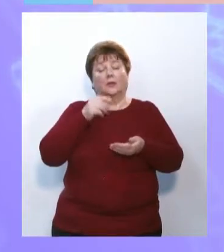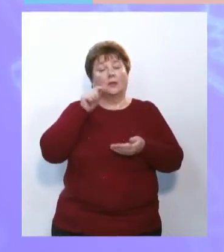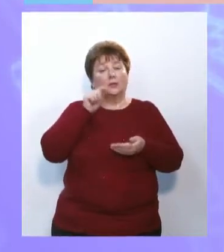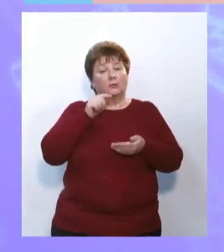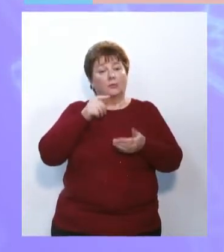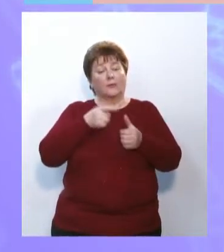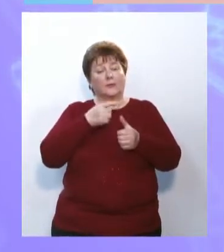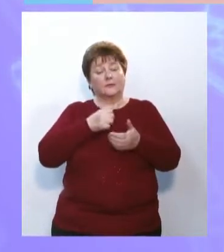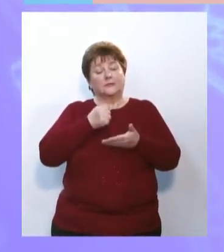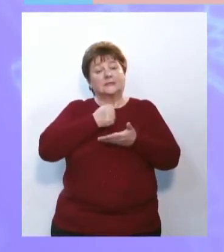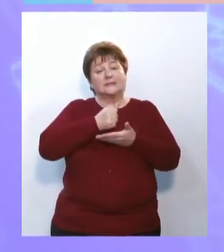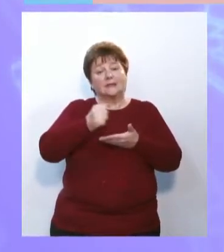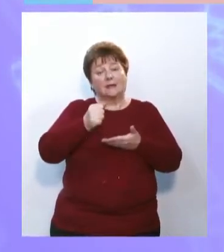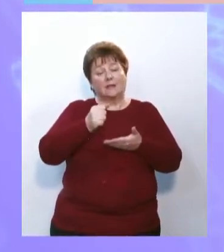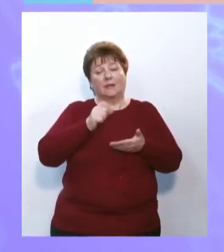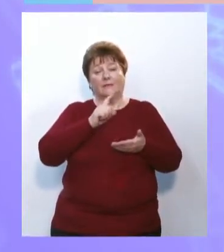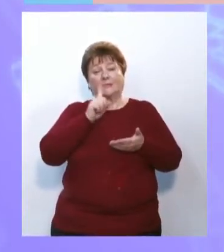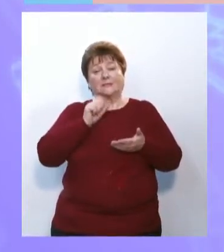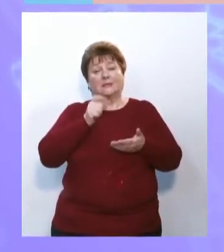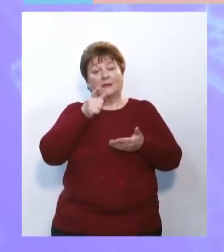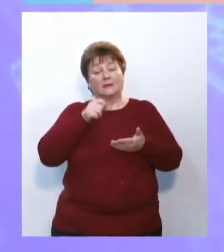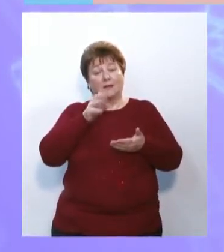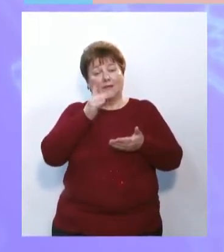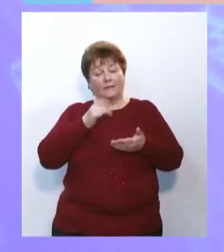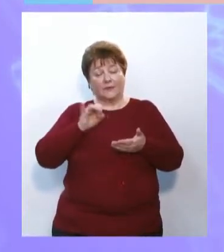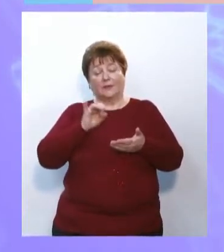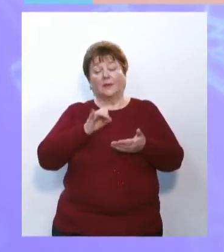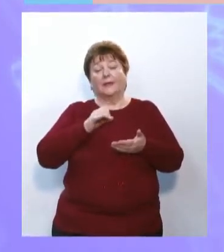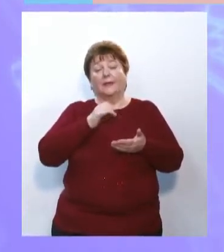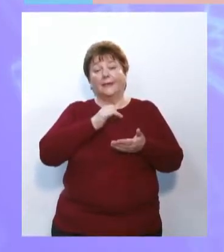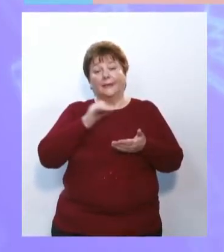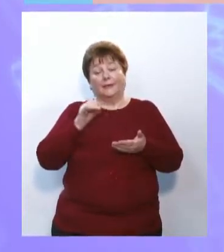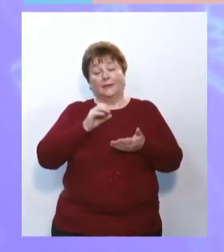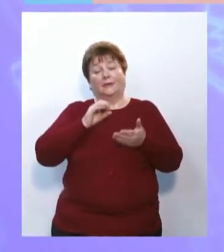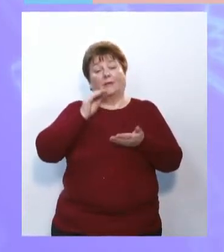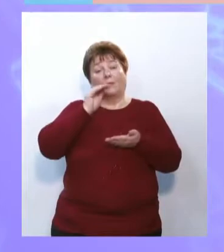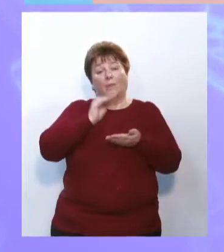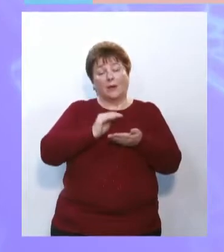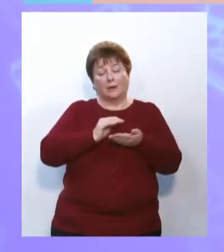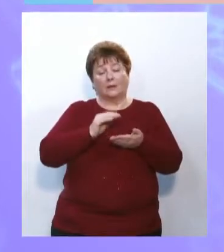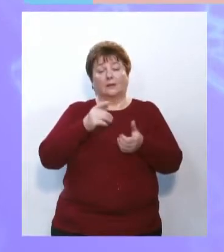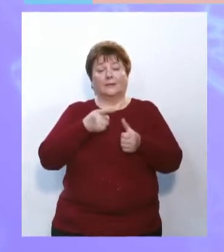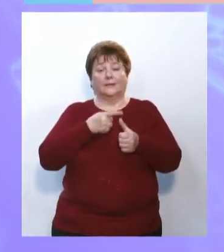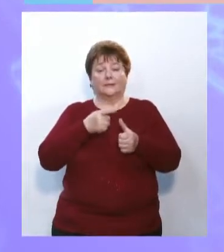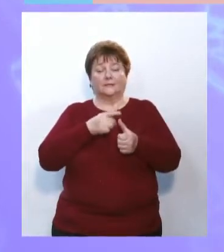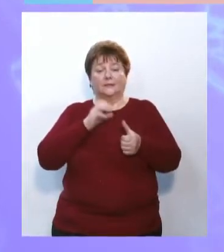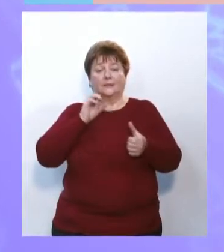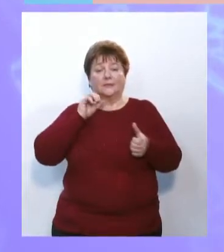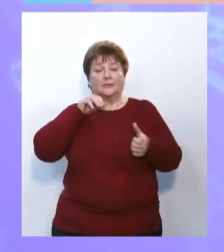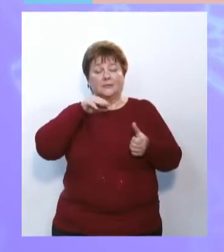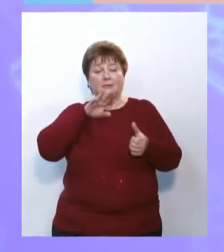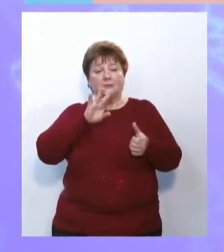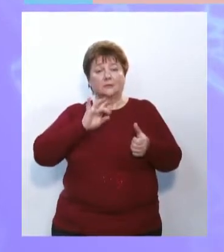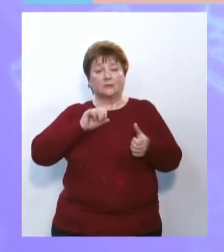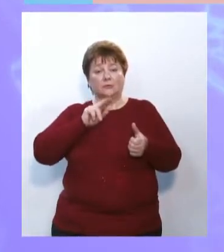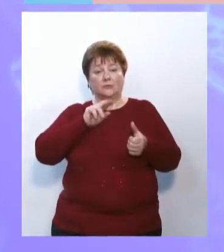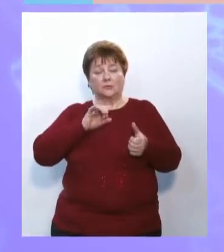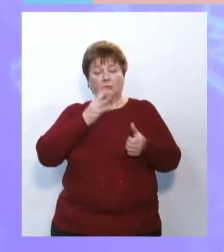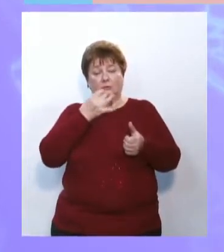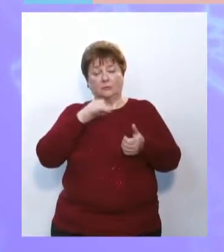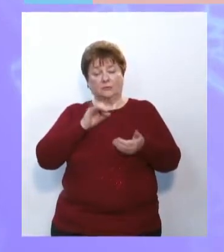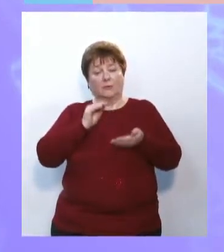называют заглавной. И маленькой. Ее называют строчной.